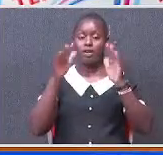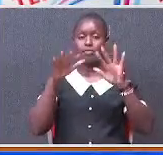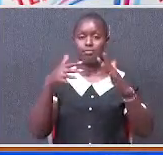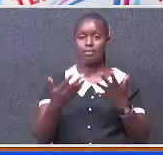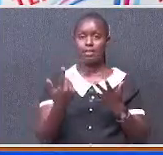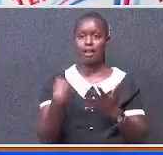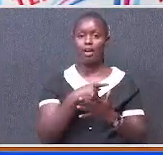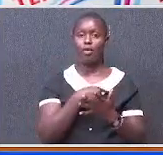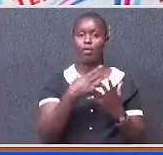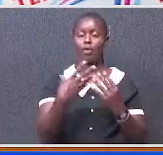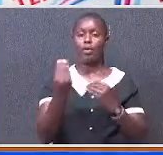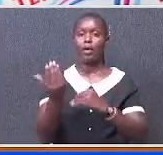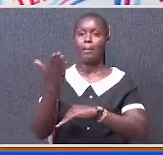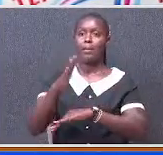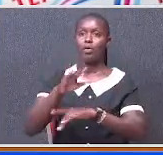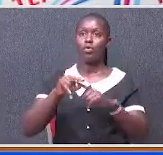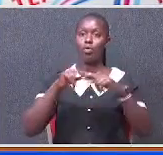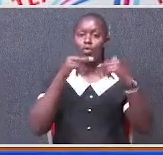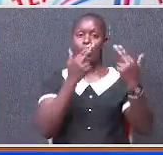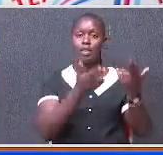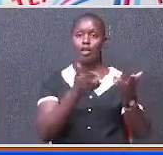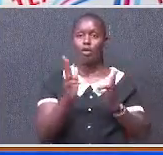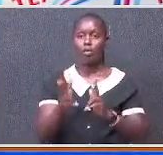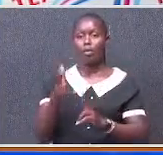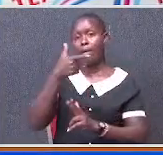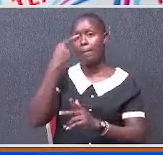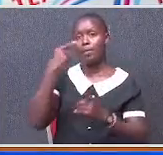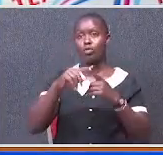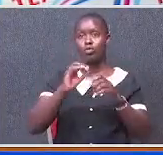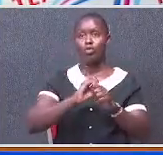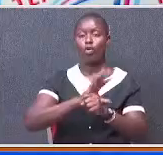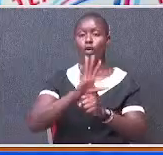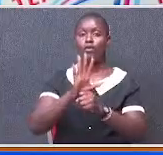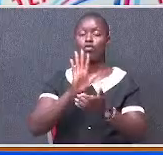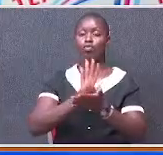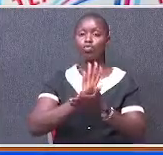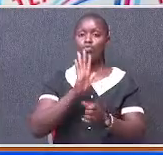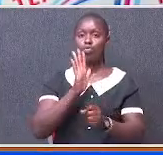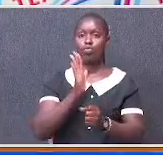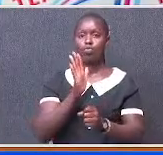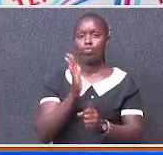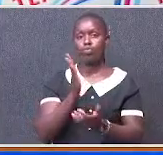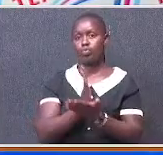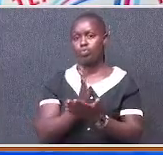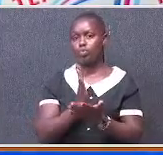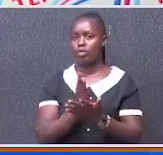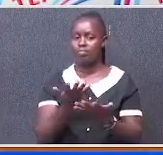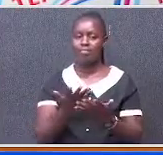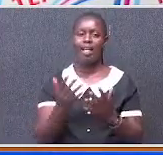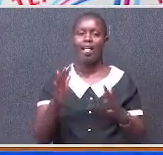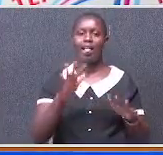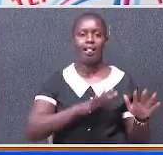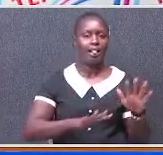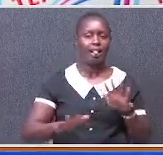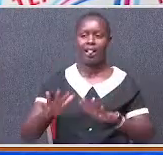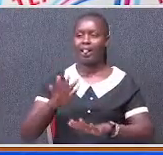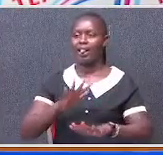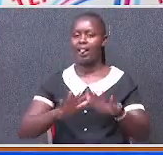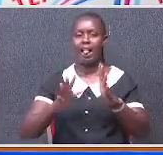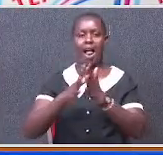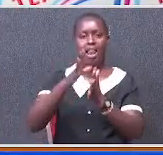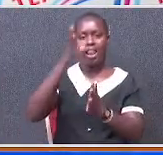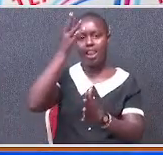we're going back to the normal because COVID really disrupted learning in most schools and it